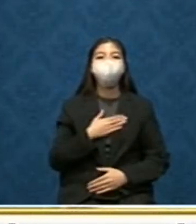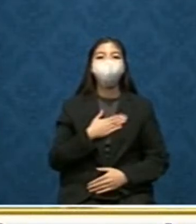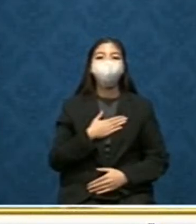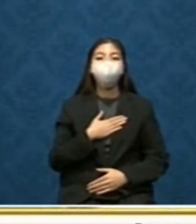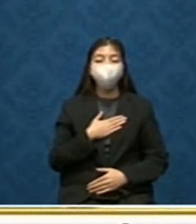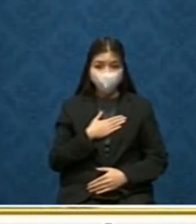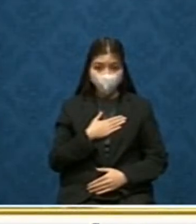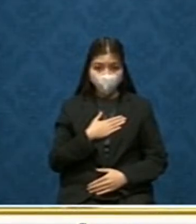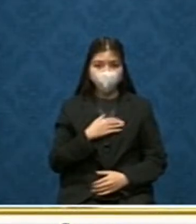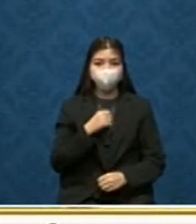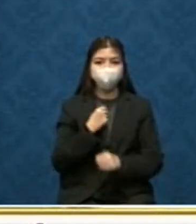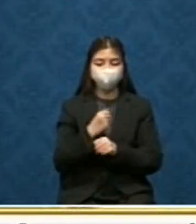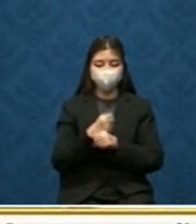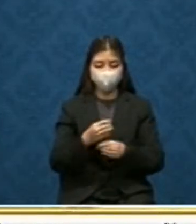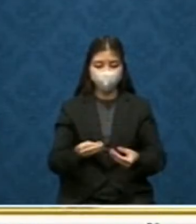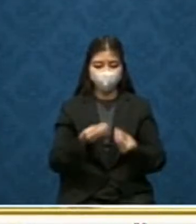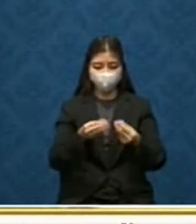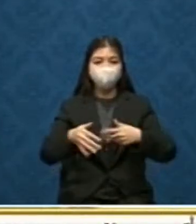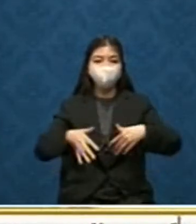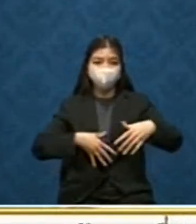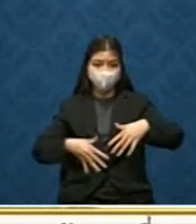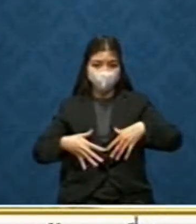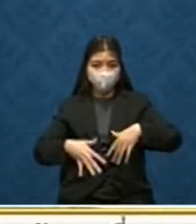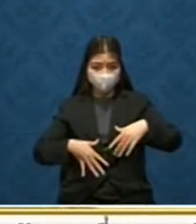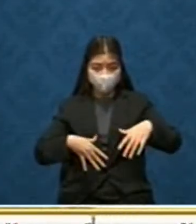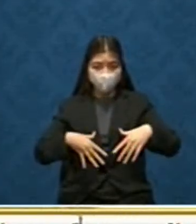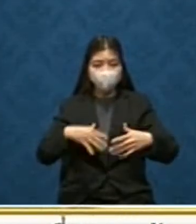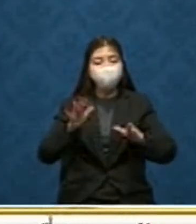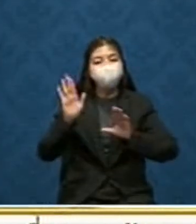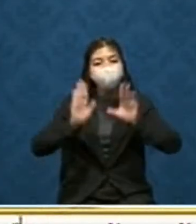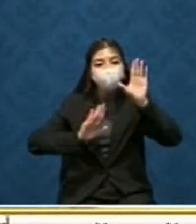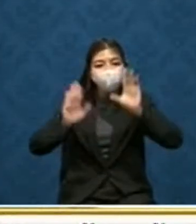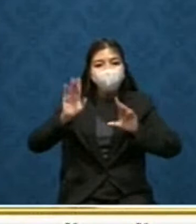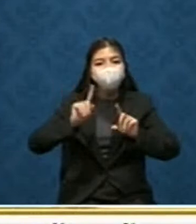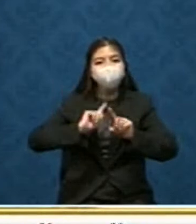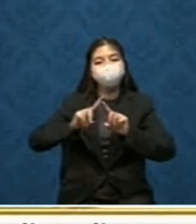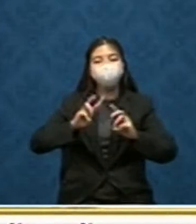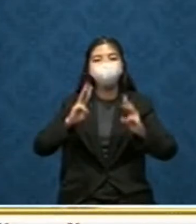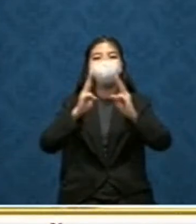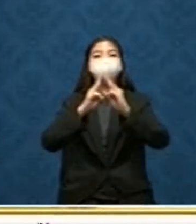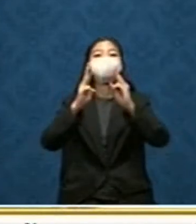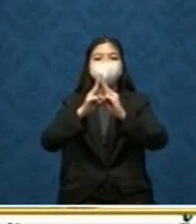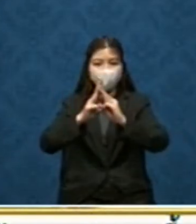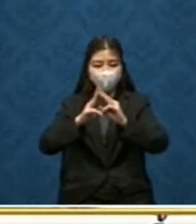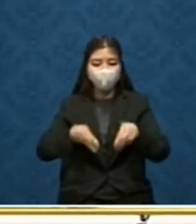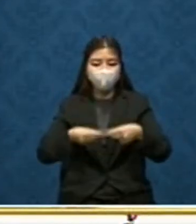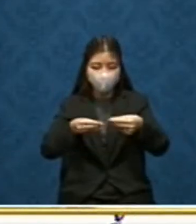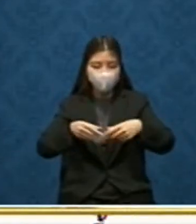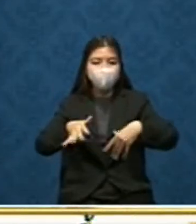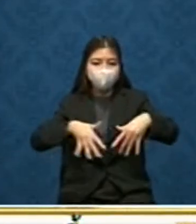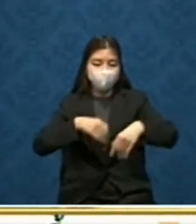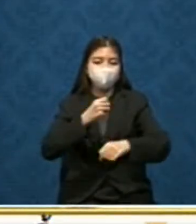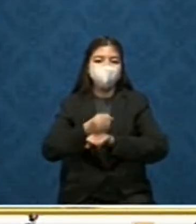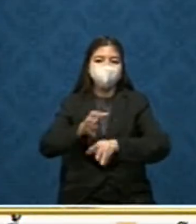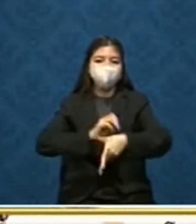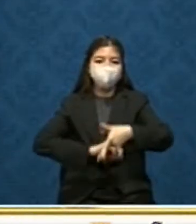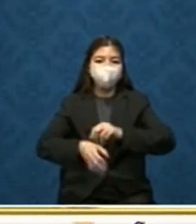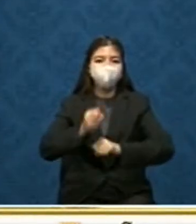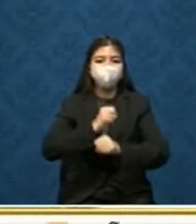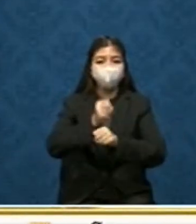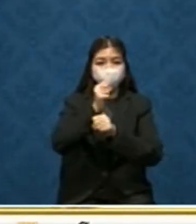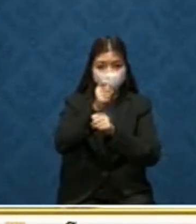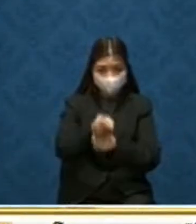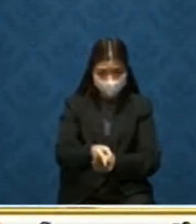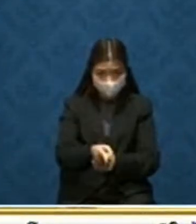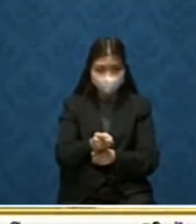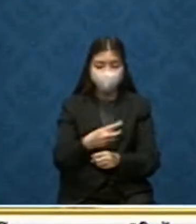ทำให้ประชาตัยกินได้ สัญญ่าแลวทำ ทำแล้วได้จรงเราเค